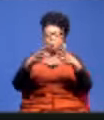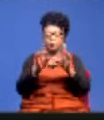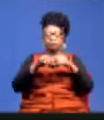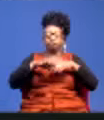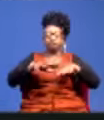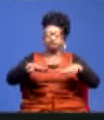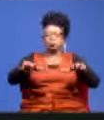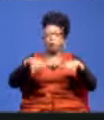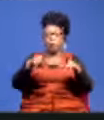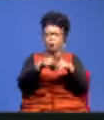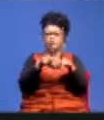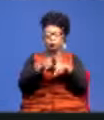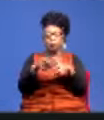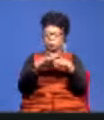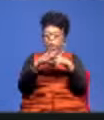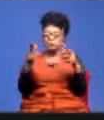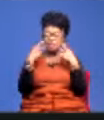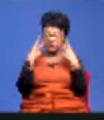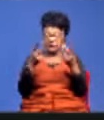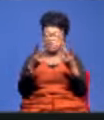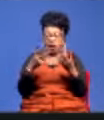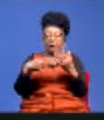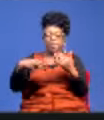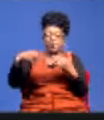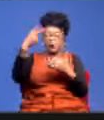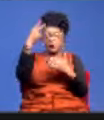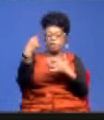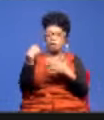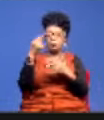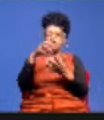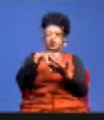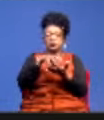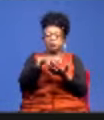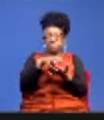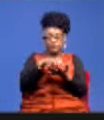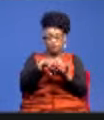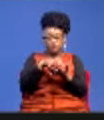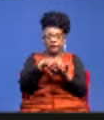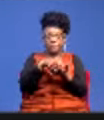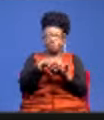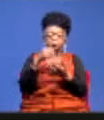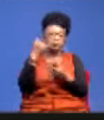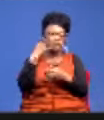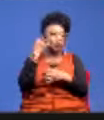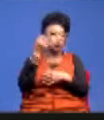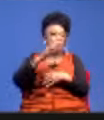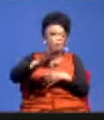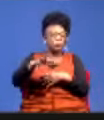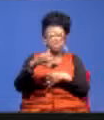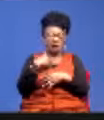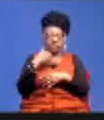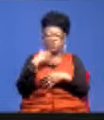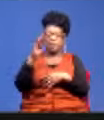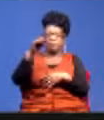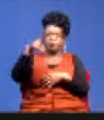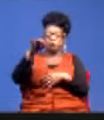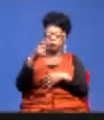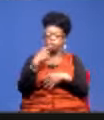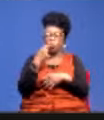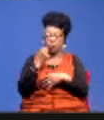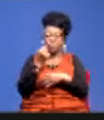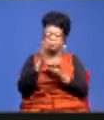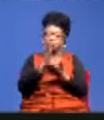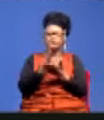will also start seeing a spike in the number of cases. Katika kaunti ya Nakuru, mgonjwa wa mpox anayesemekana kuwa mume